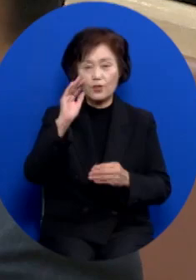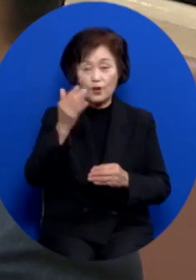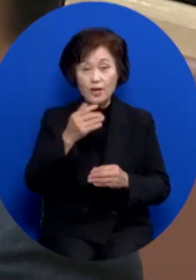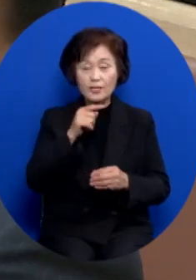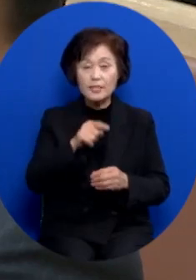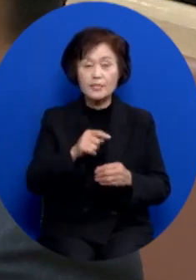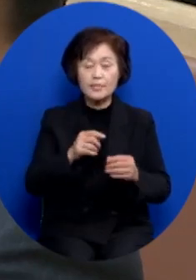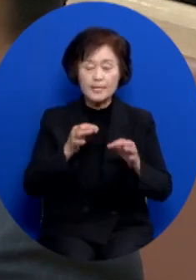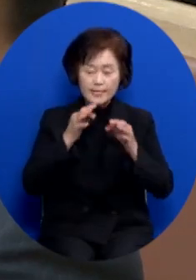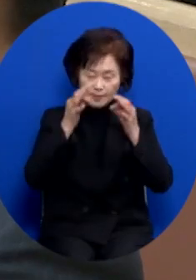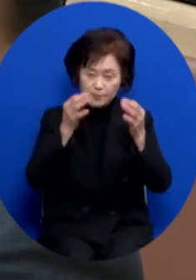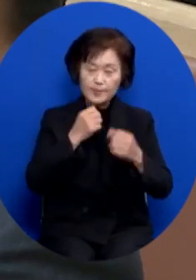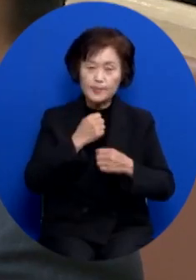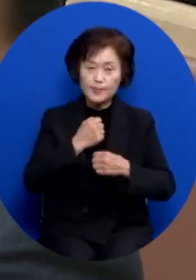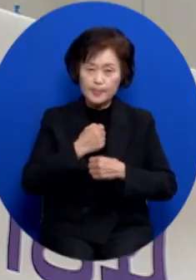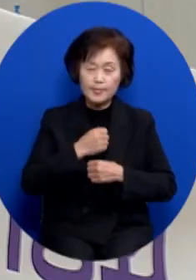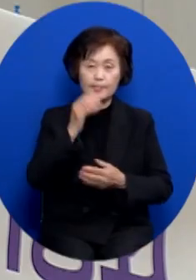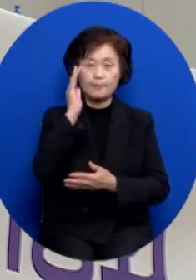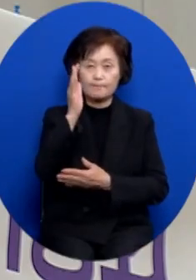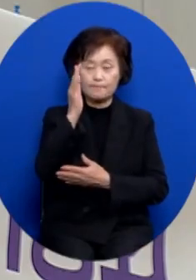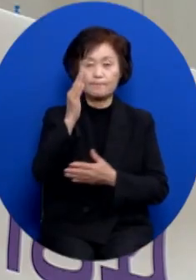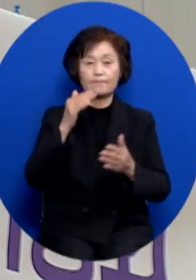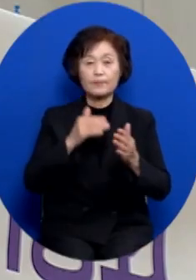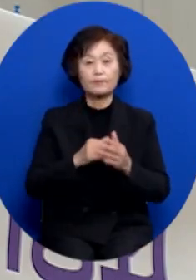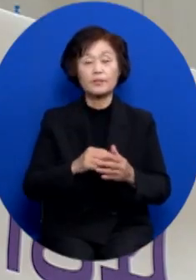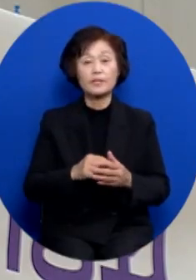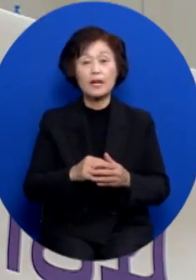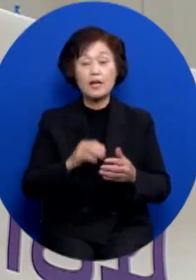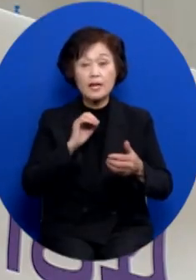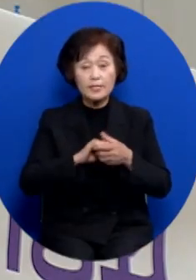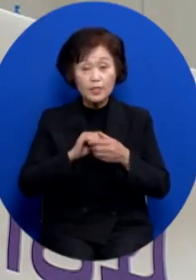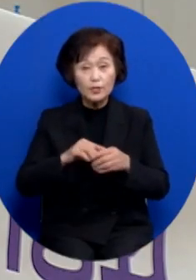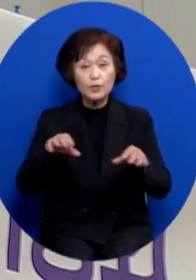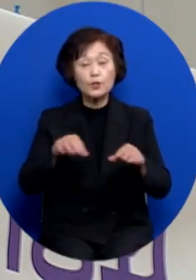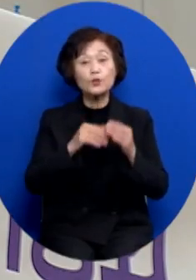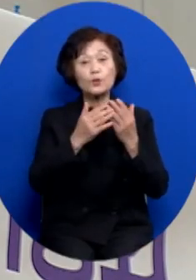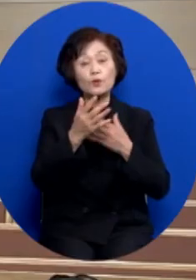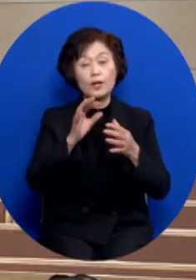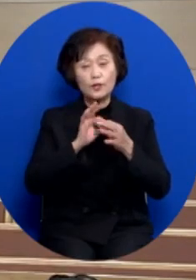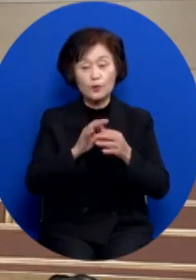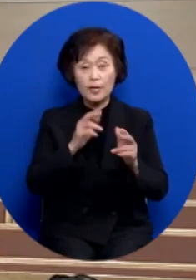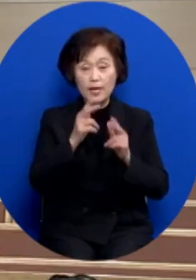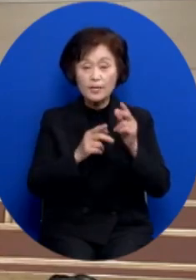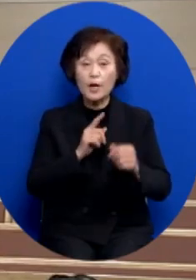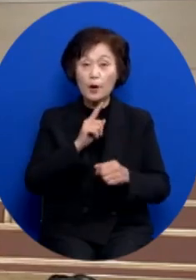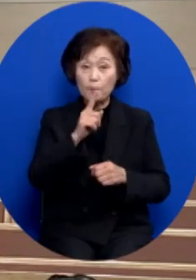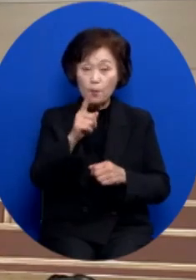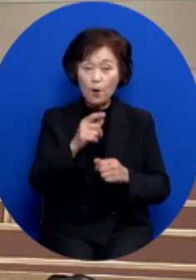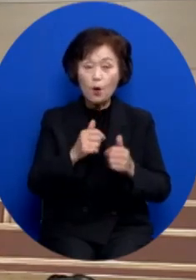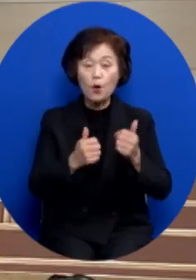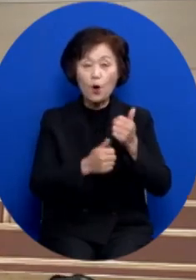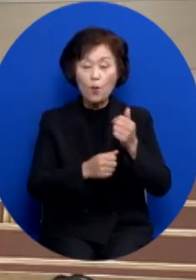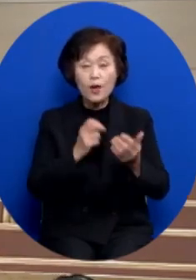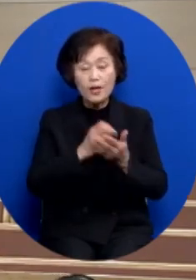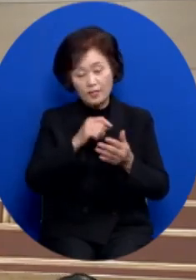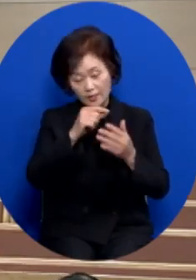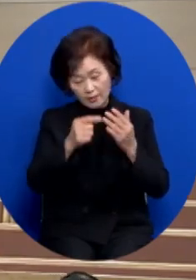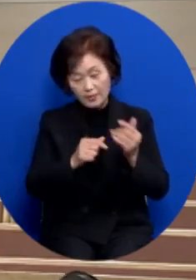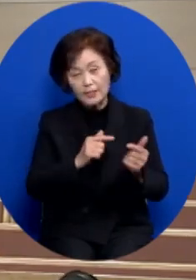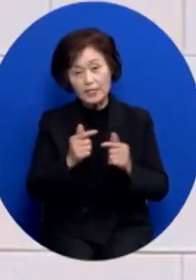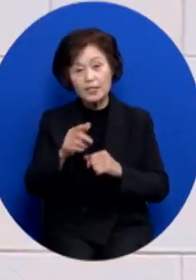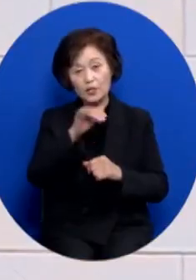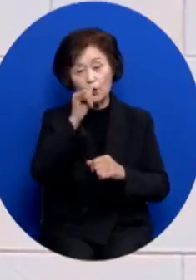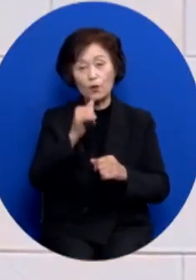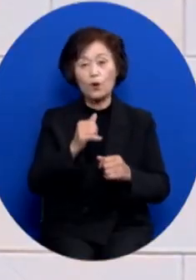한다고 권면했습니다 이어진 정기총회를 통해 사업보고와 회칙 계정 등이 진행됐고 신임회장의